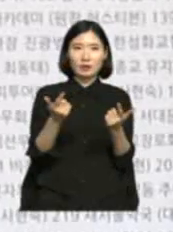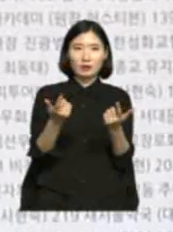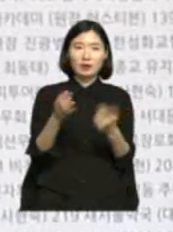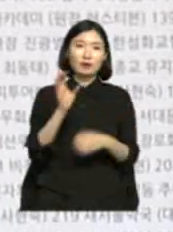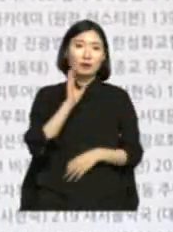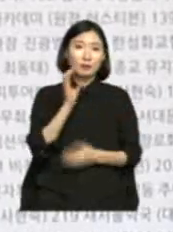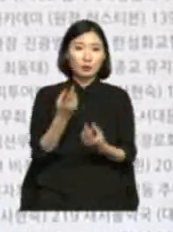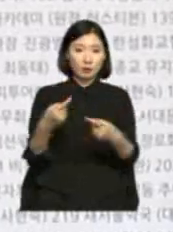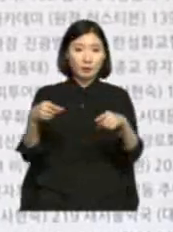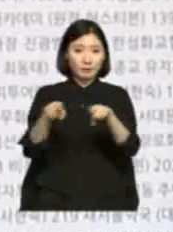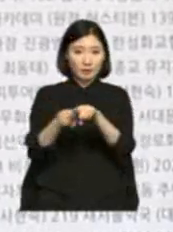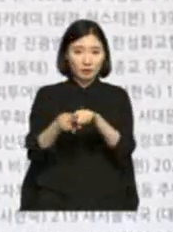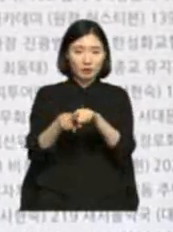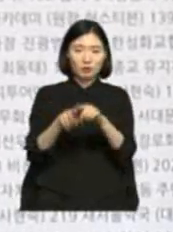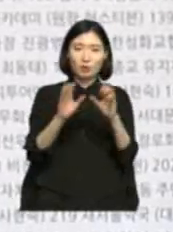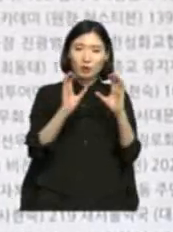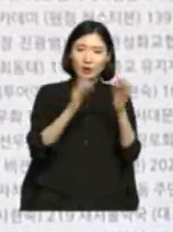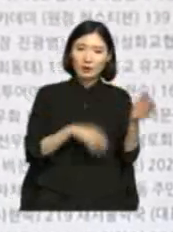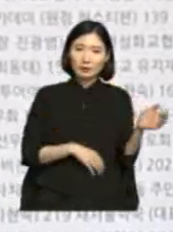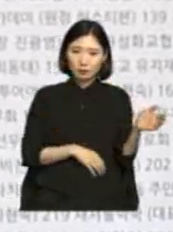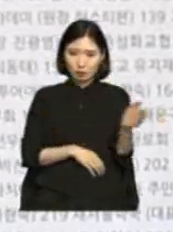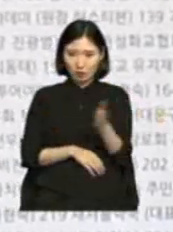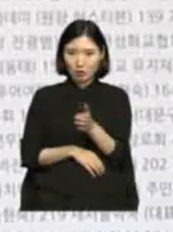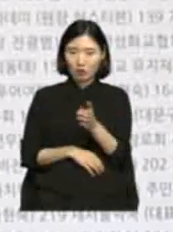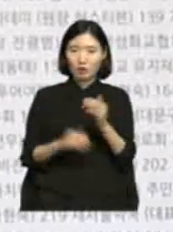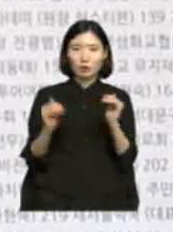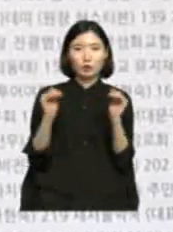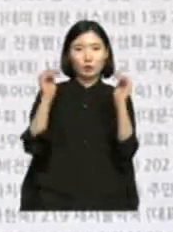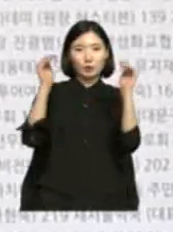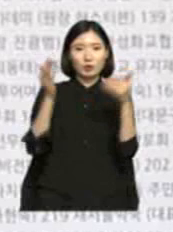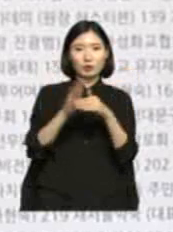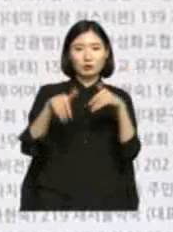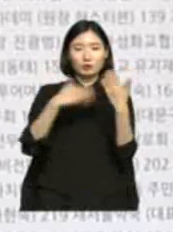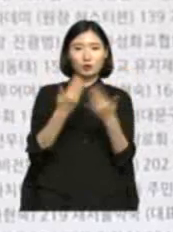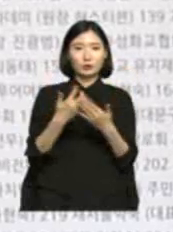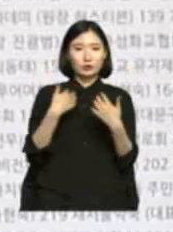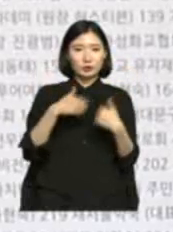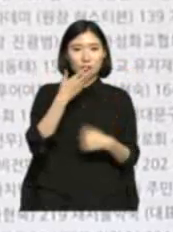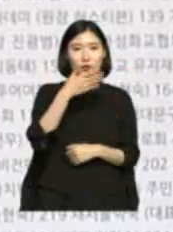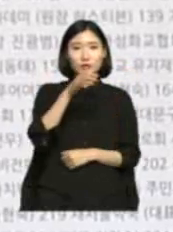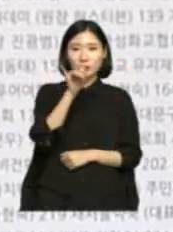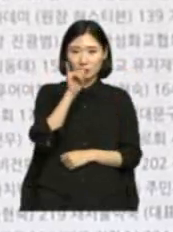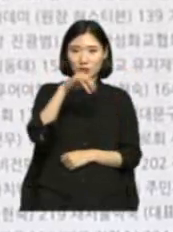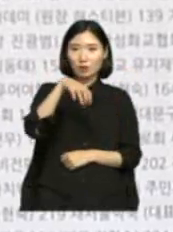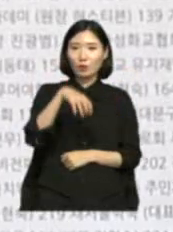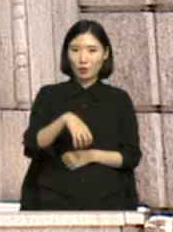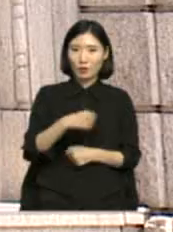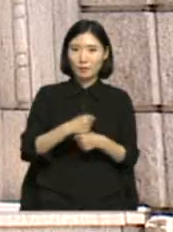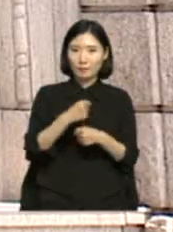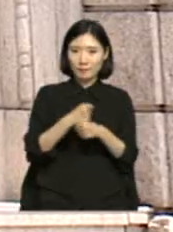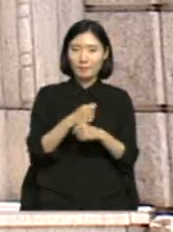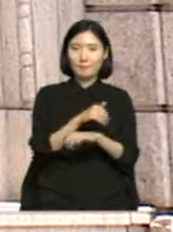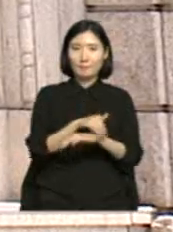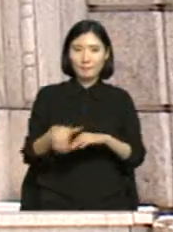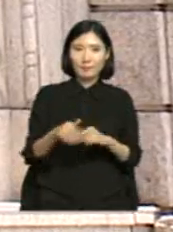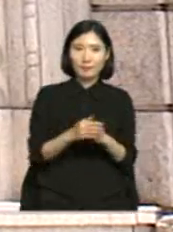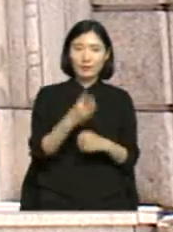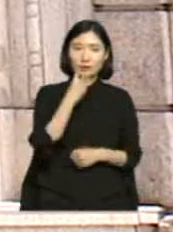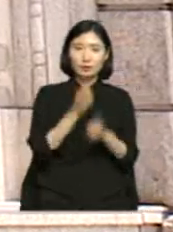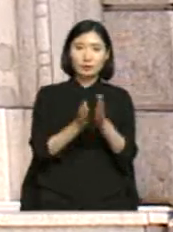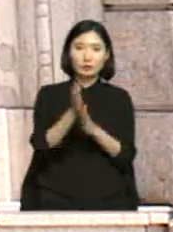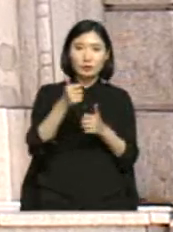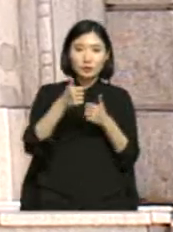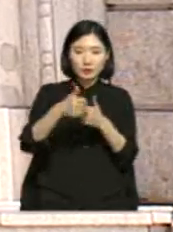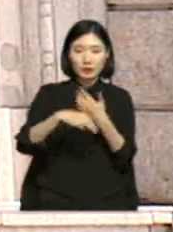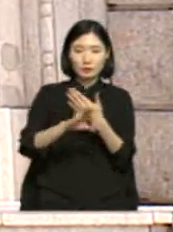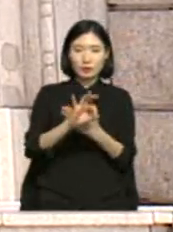함께 있고 어린이부터 어르신까지 누구나 즐길 수 있는 이런 공간들을 만들어갈 것이거든요. 서울시에